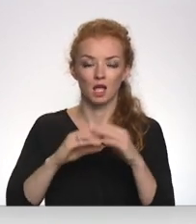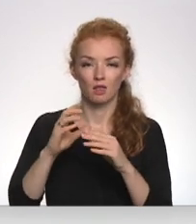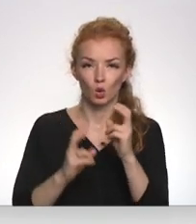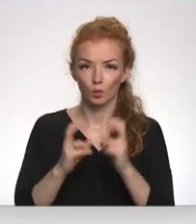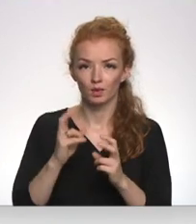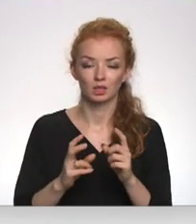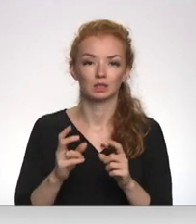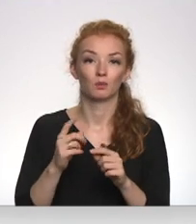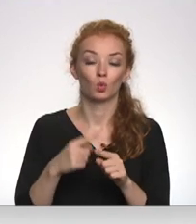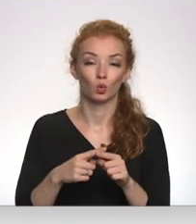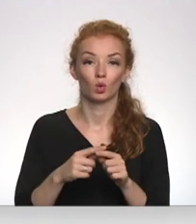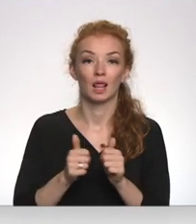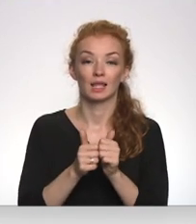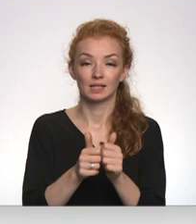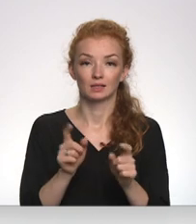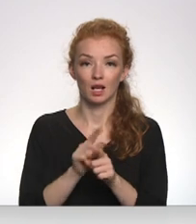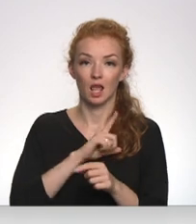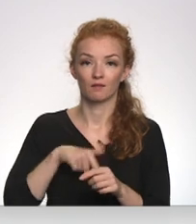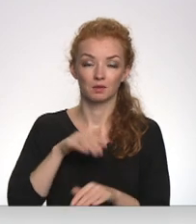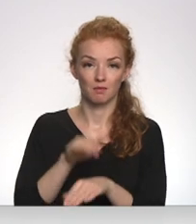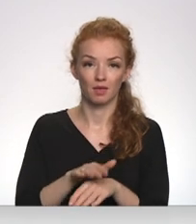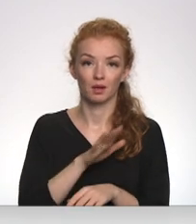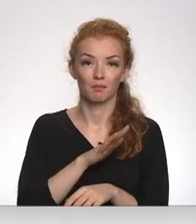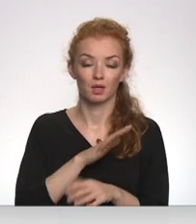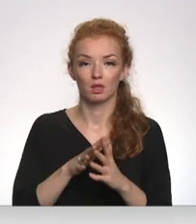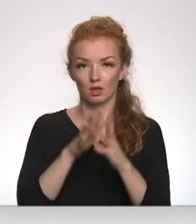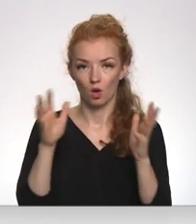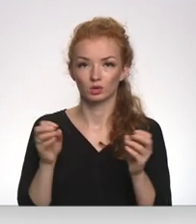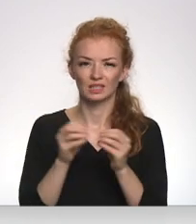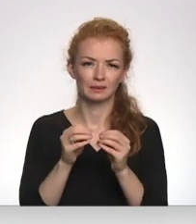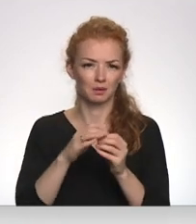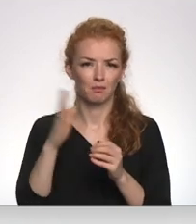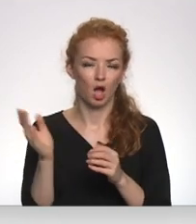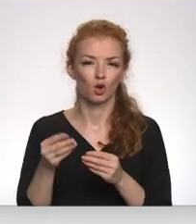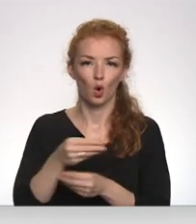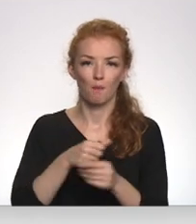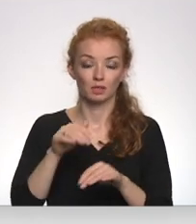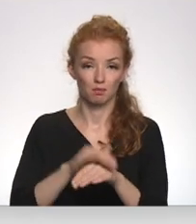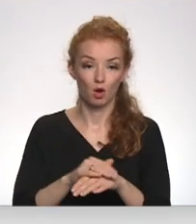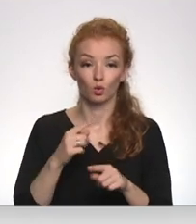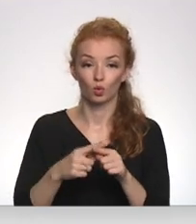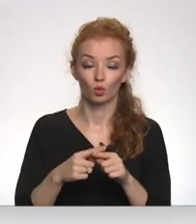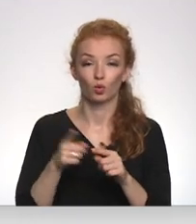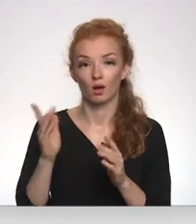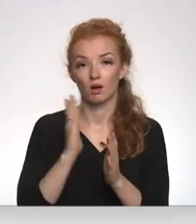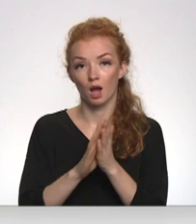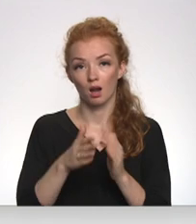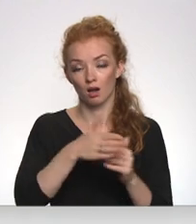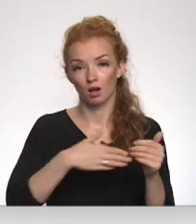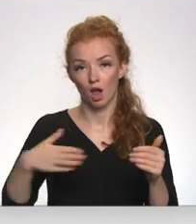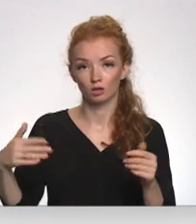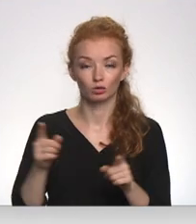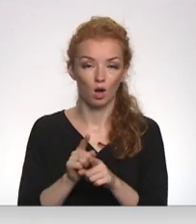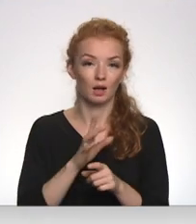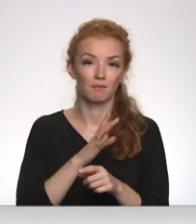liels faktors. Līdztekus Latvijas bankai bijuši arī vairāki 10 komercbanku. Jelgavā gar Drikses upes krastu pat izveidojies